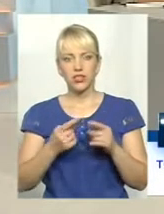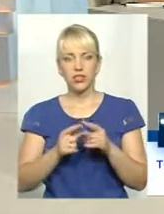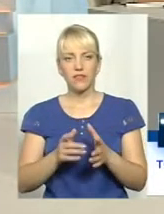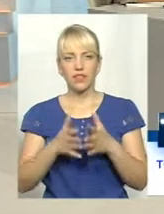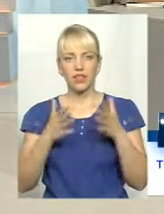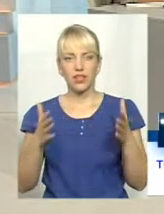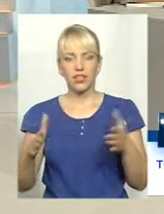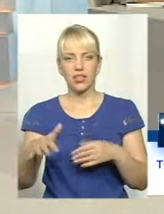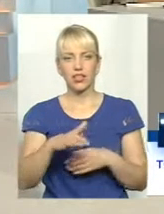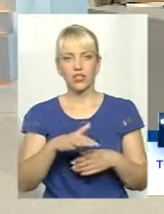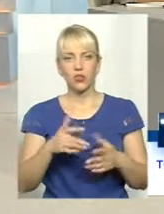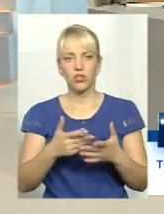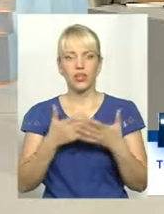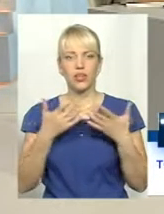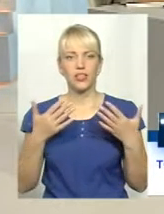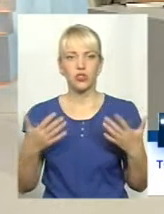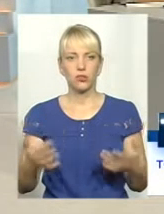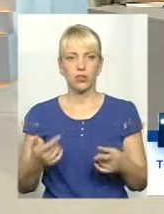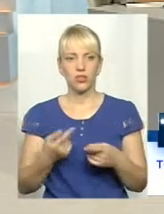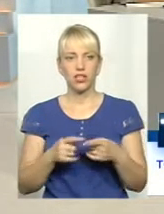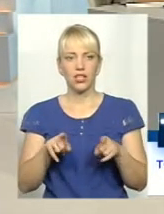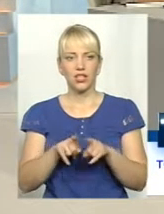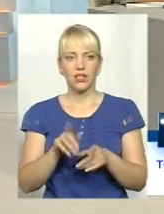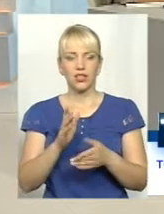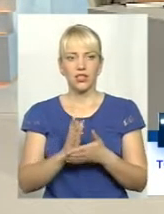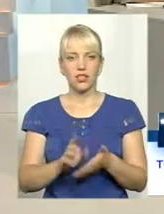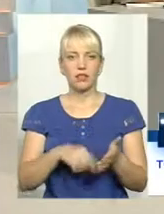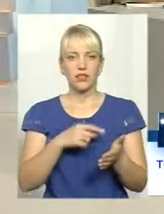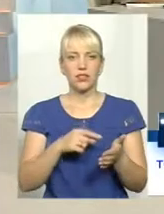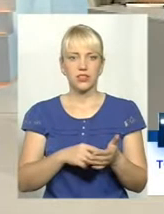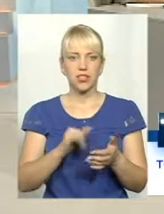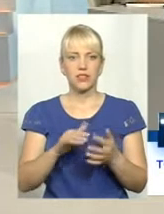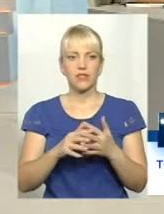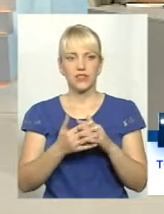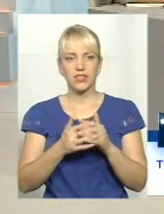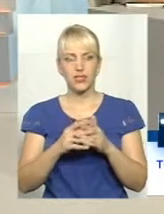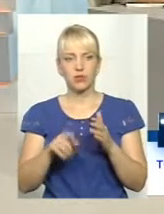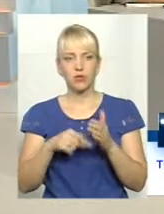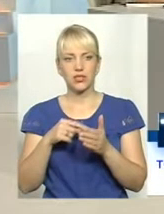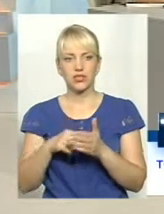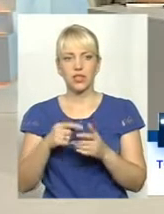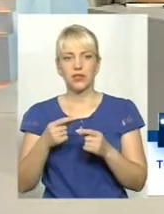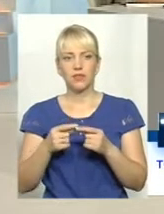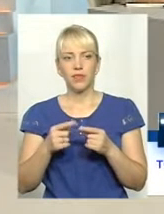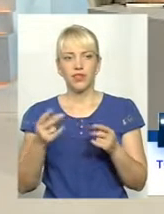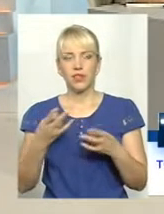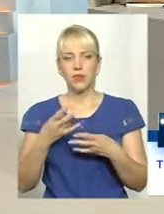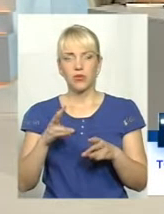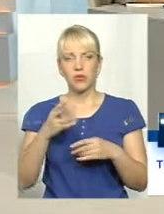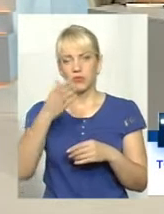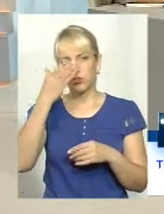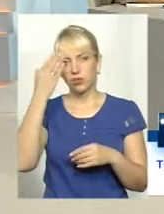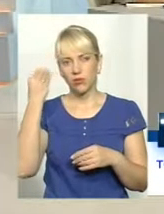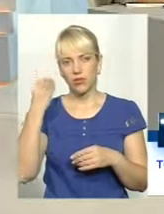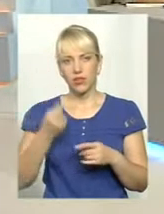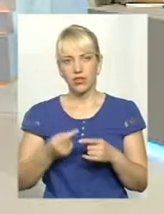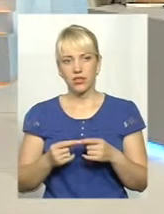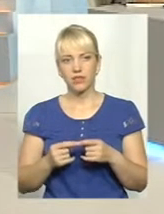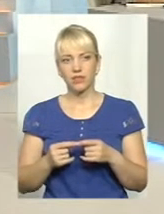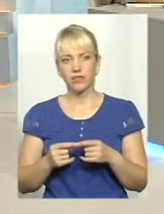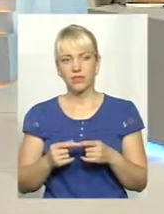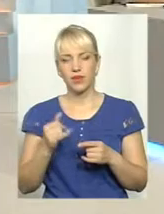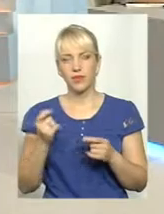цілої області? Наскільки це складно взагалі? Які зусилля потрібні, на вашу думку? Пане Олеже. Я думаю, що це